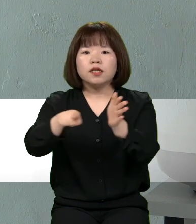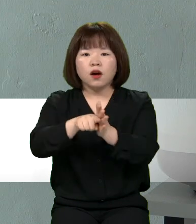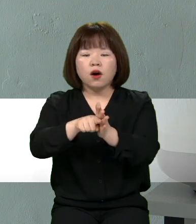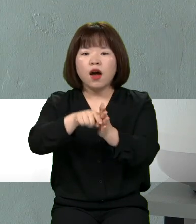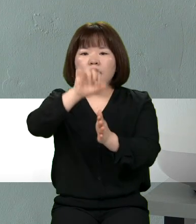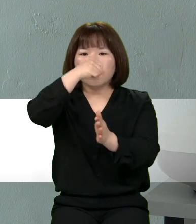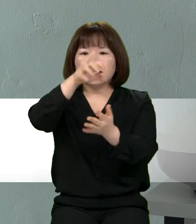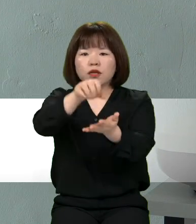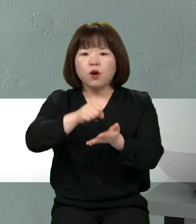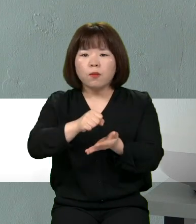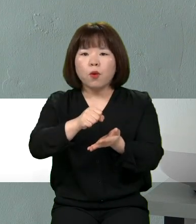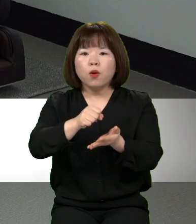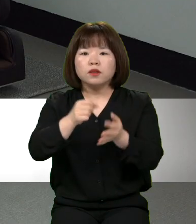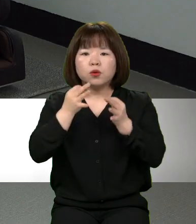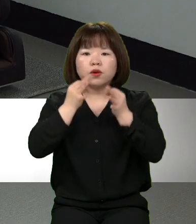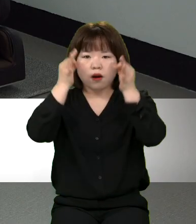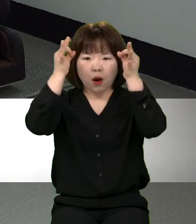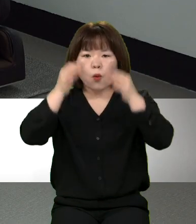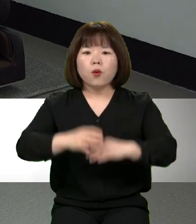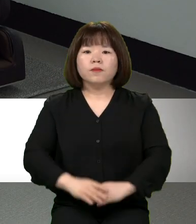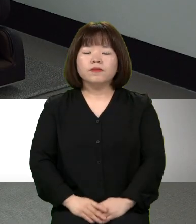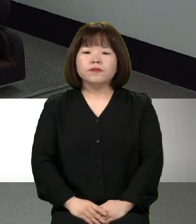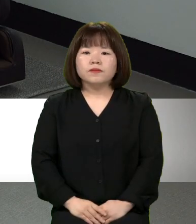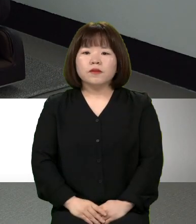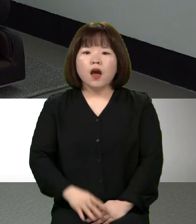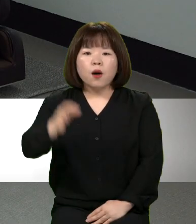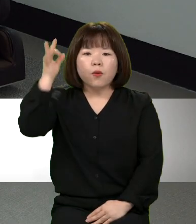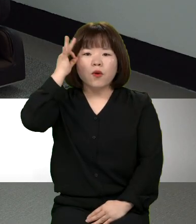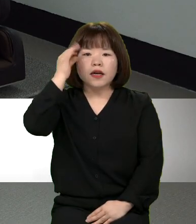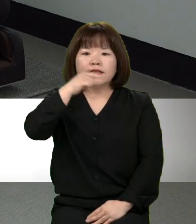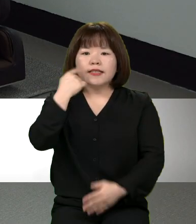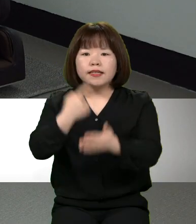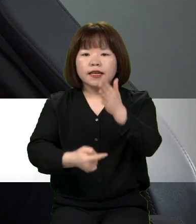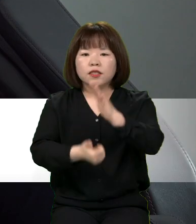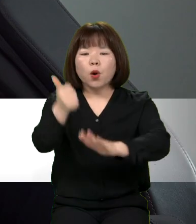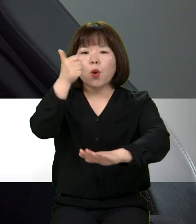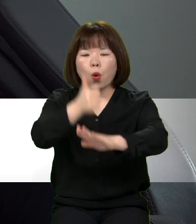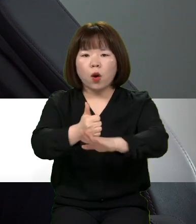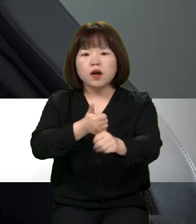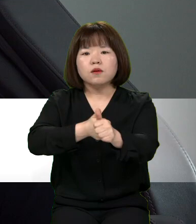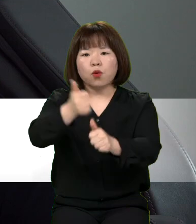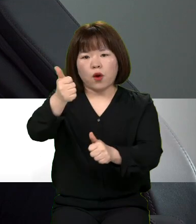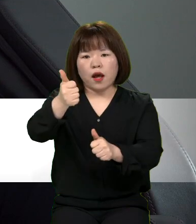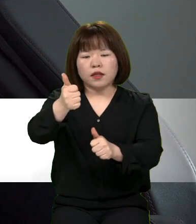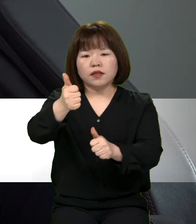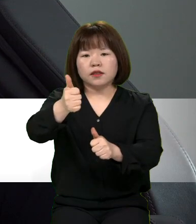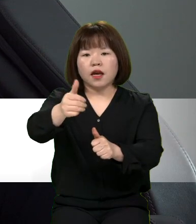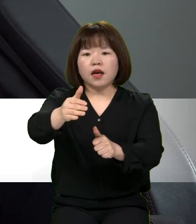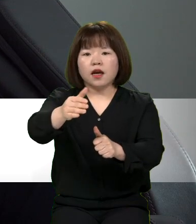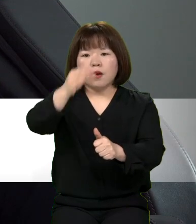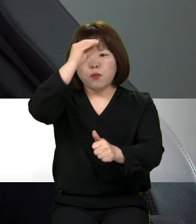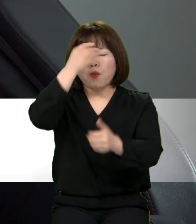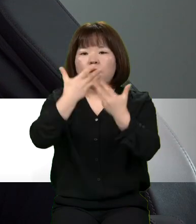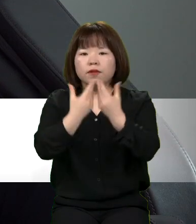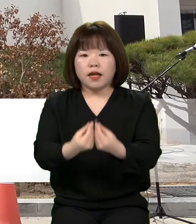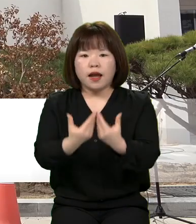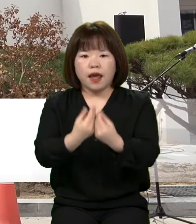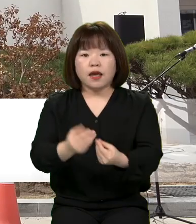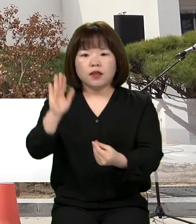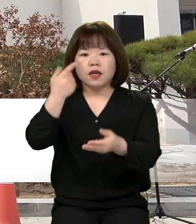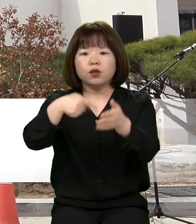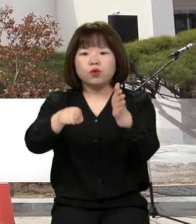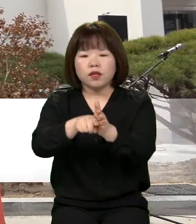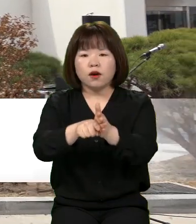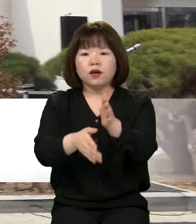조기 확충을 위해 국비 확보 등에 더욱 노력할 예정이며 포항 이 재난을 성공적으로 극복한 방제 선진 도시의 모범